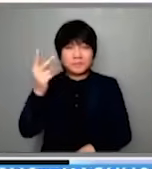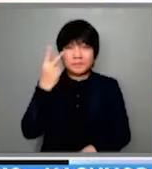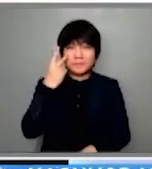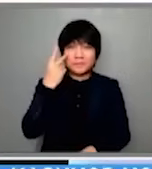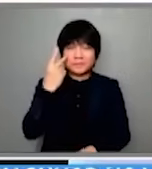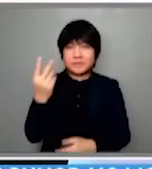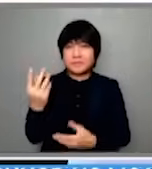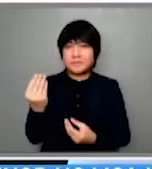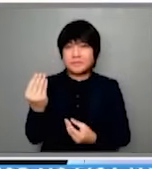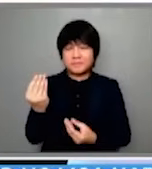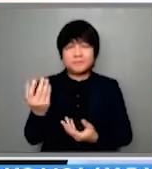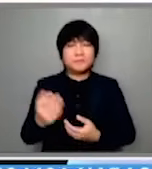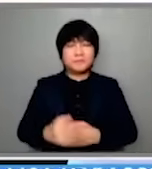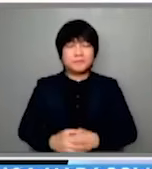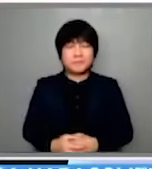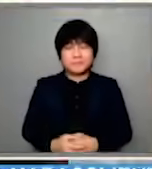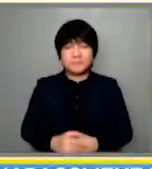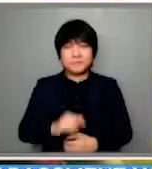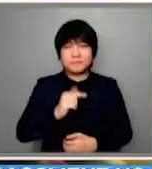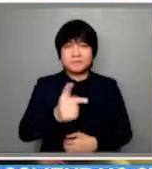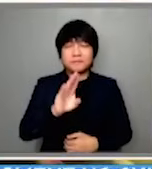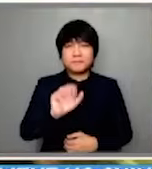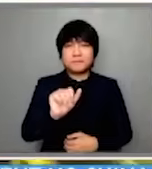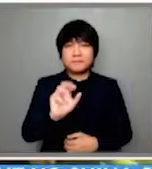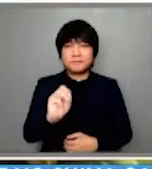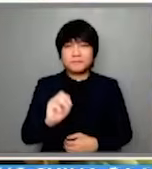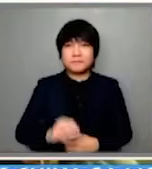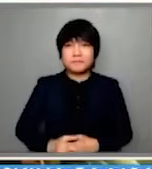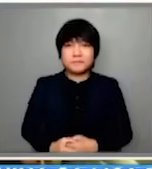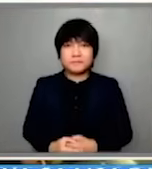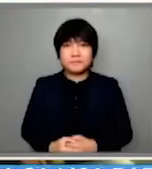balitang hatid ni Bam Alegre.